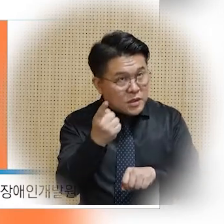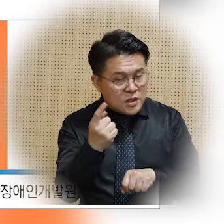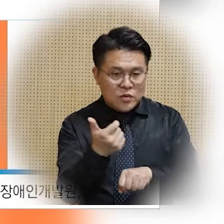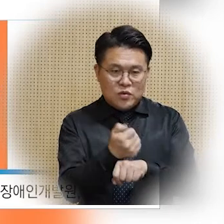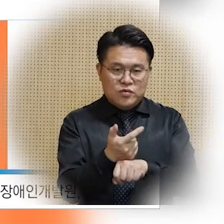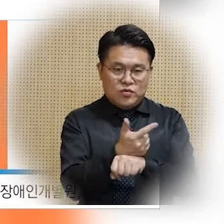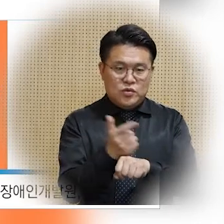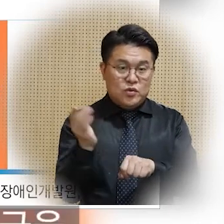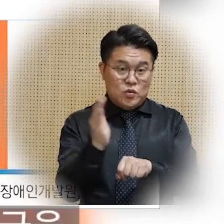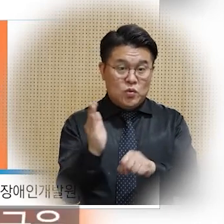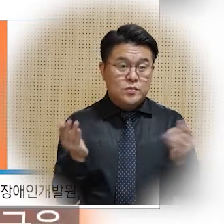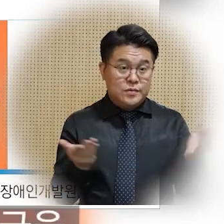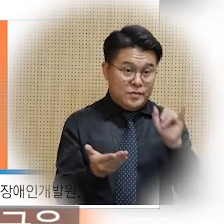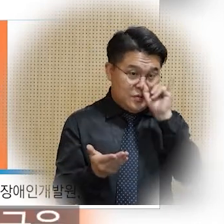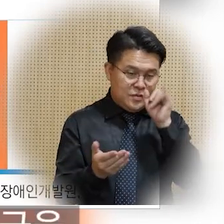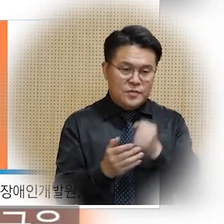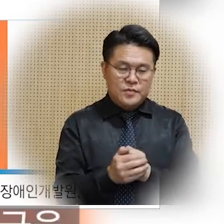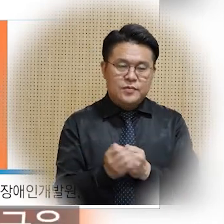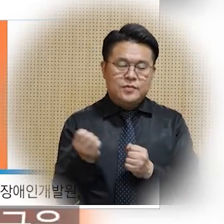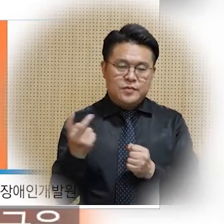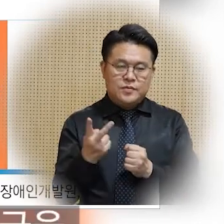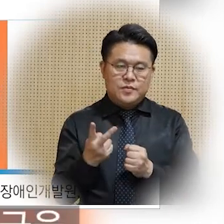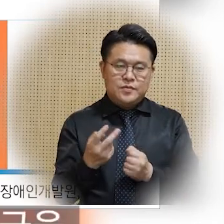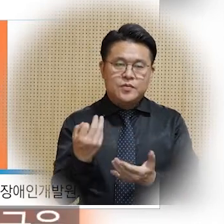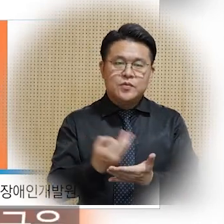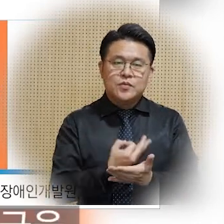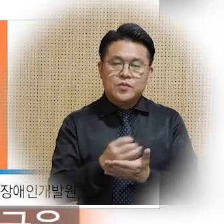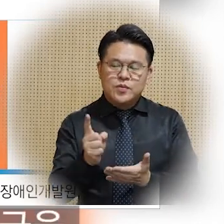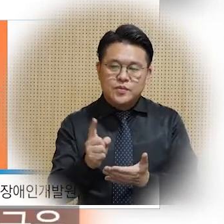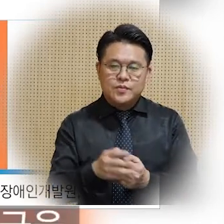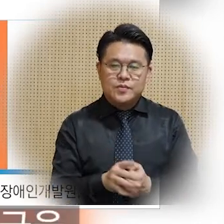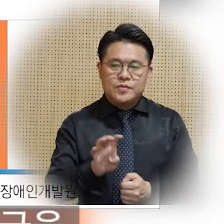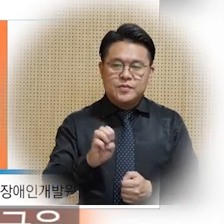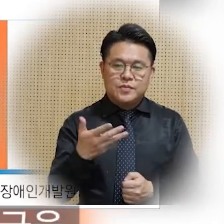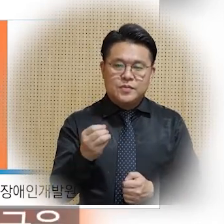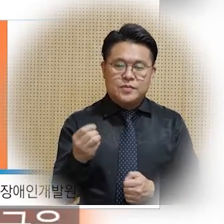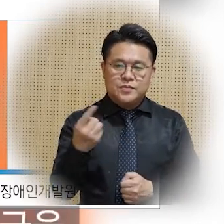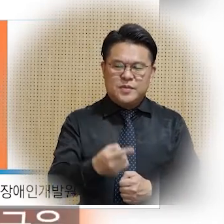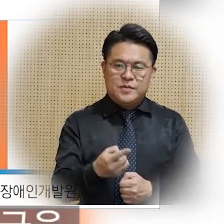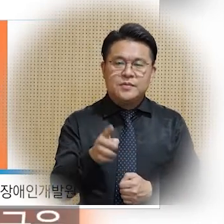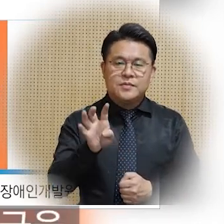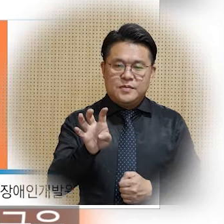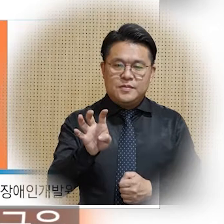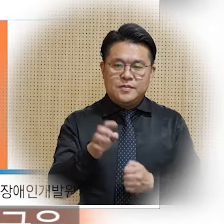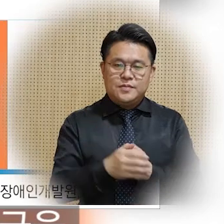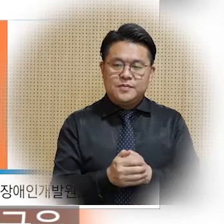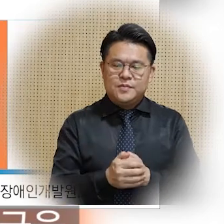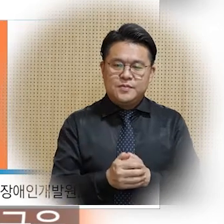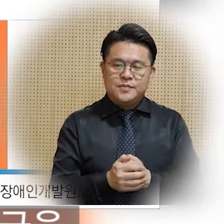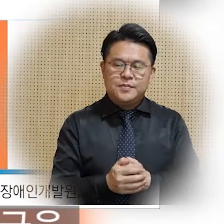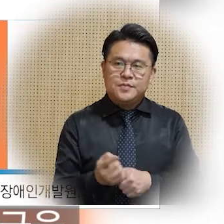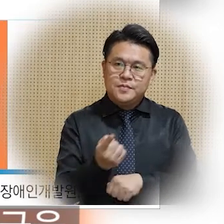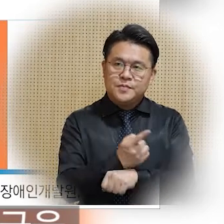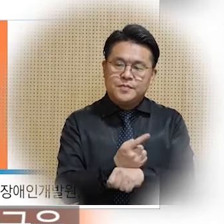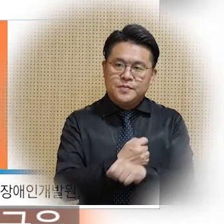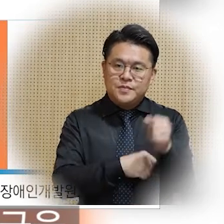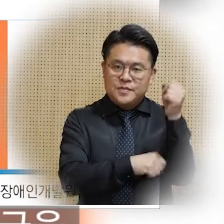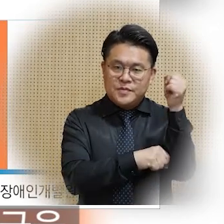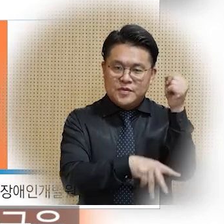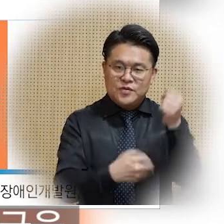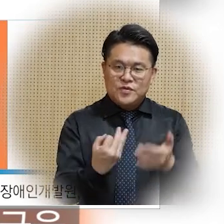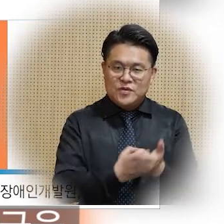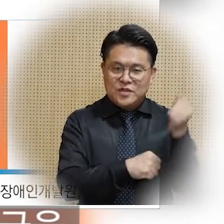되고, 그 다음에 인건비 같은 경우에는 48만 1,040원으로 아무래도 이제 시간당 이제